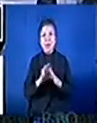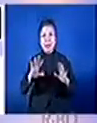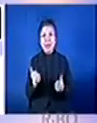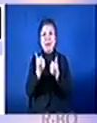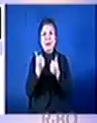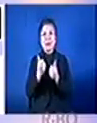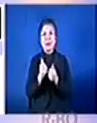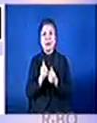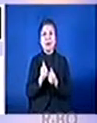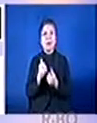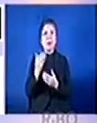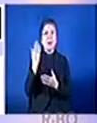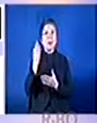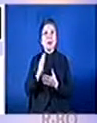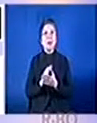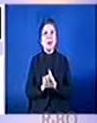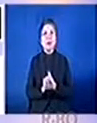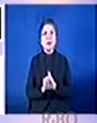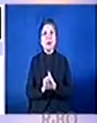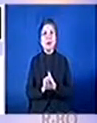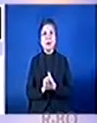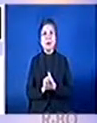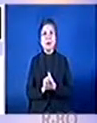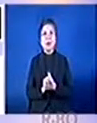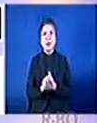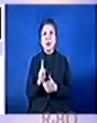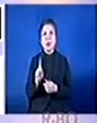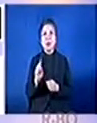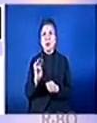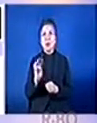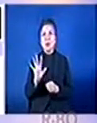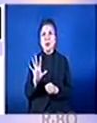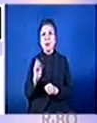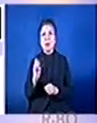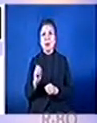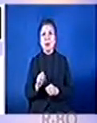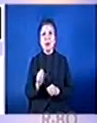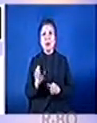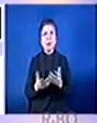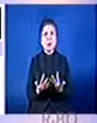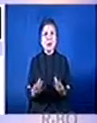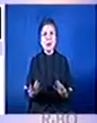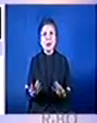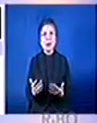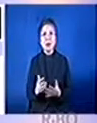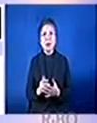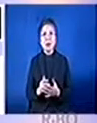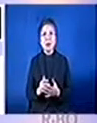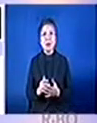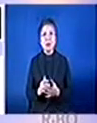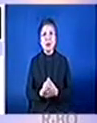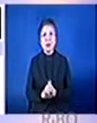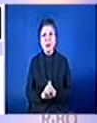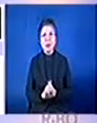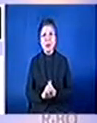kesempatan kesehatan berkunjung di 1.500 kunjungan masyarakat dalam hampir 7